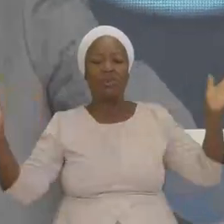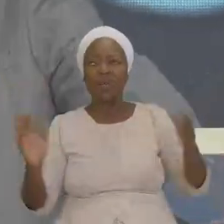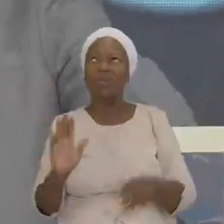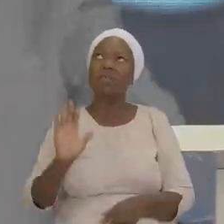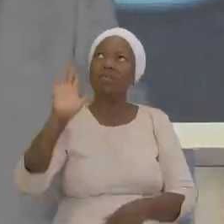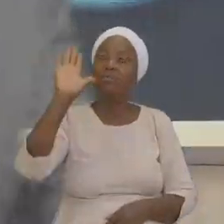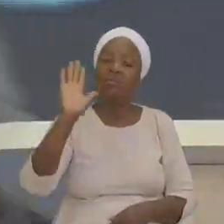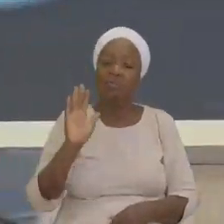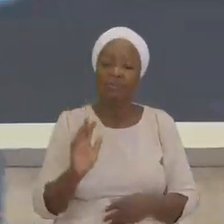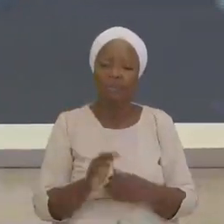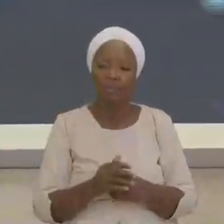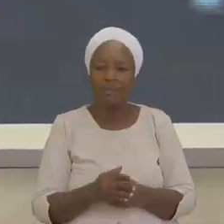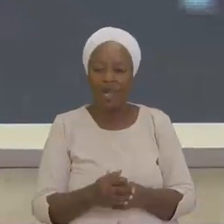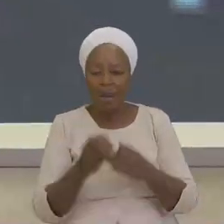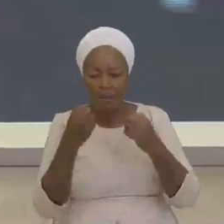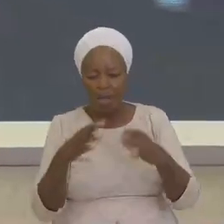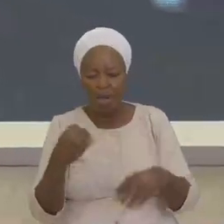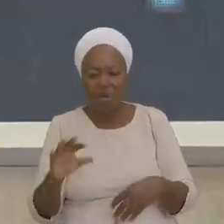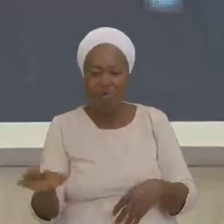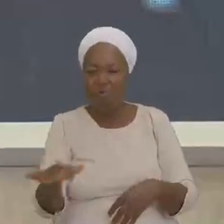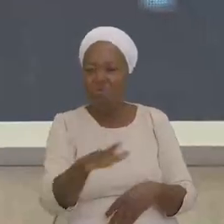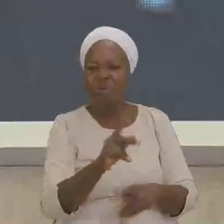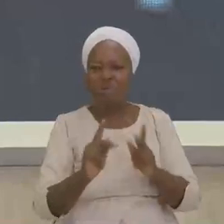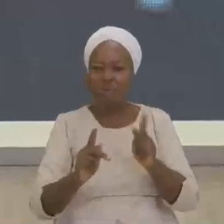ils ont dit crucifiez-le.